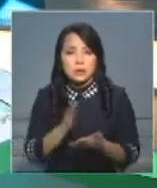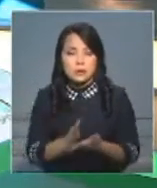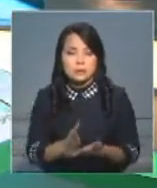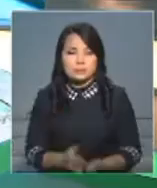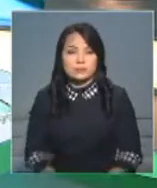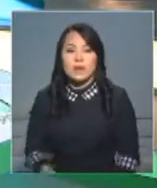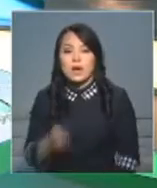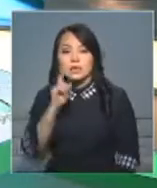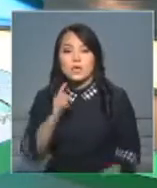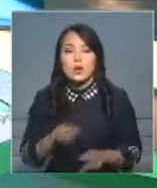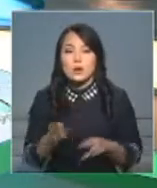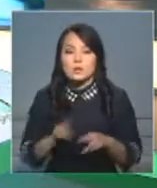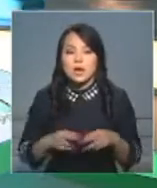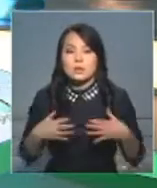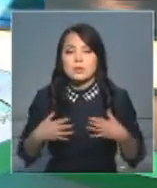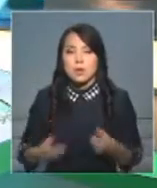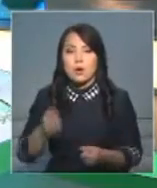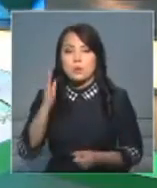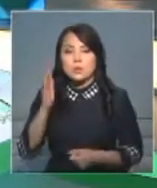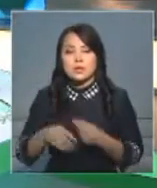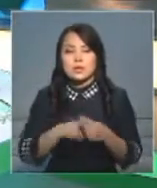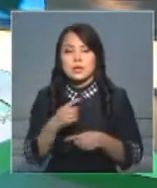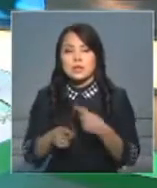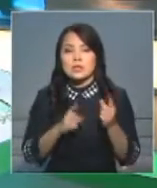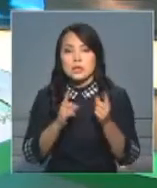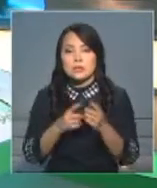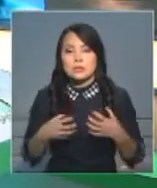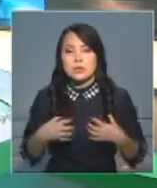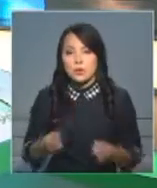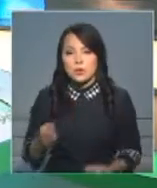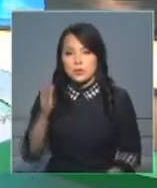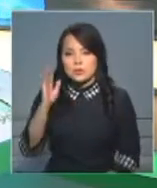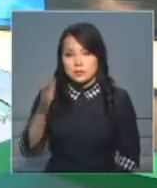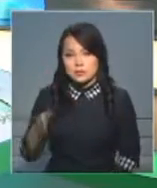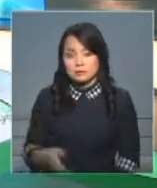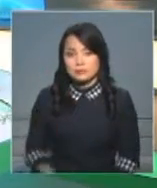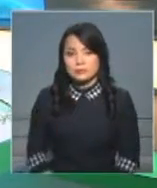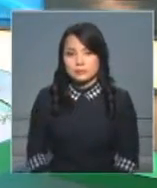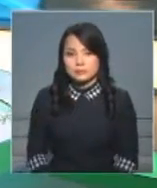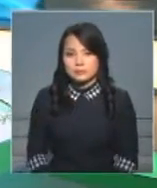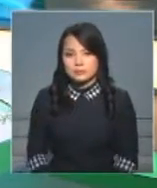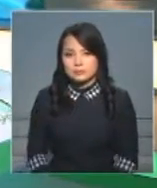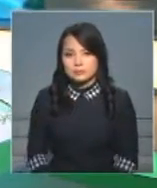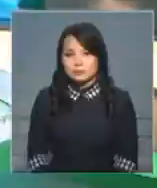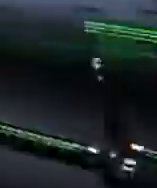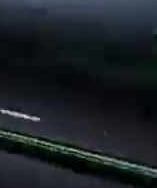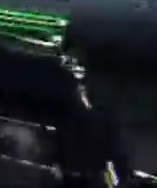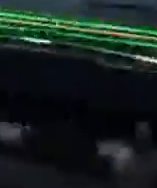Әзірге айтарымыз осы. Назарларыңызға рахмет. Ақпараттар ағында бізбен бірге болыңыздар.